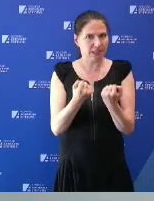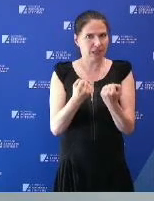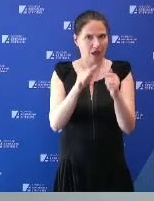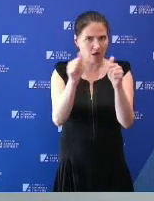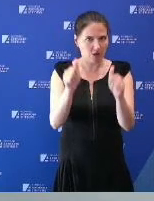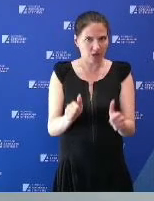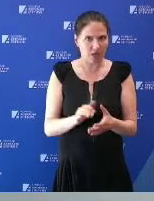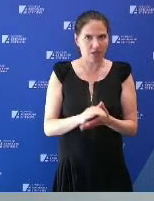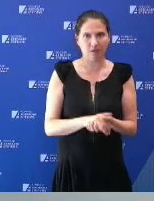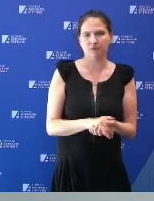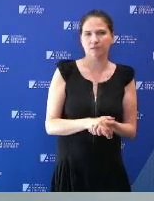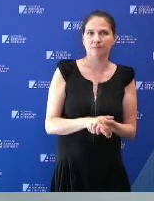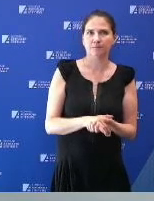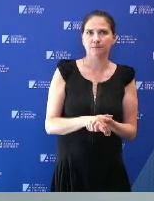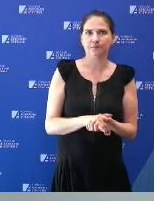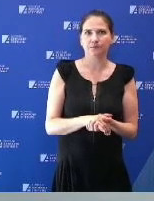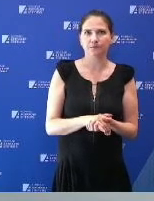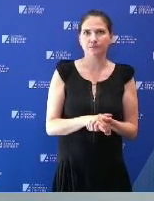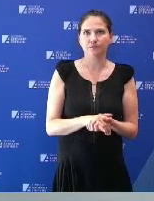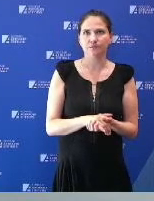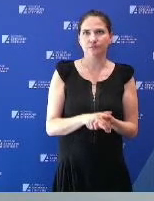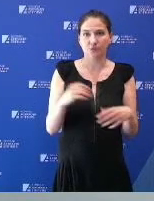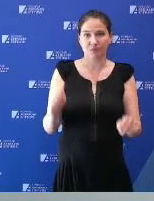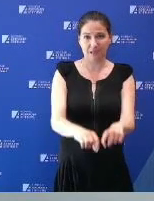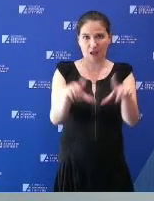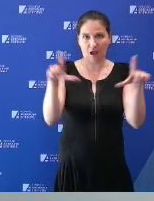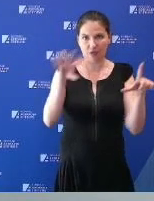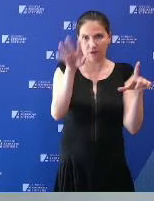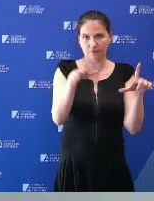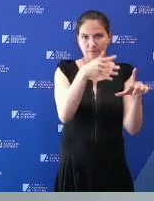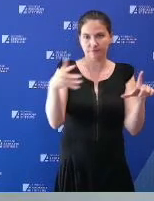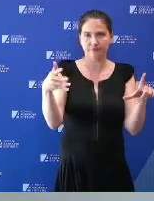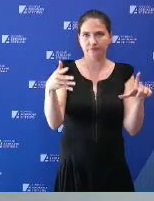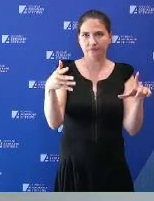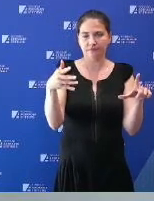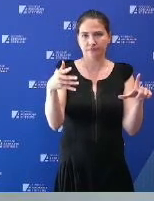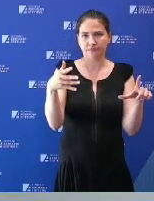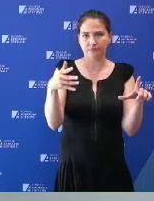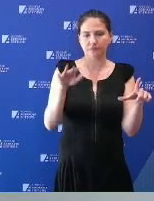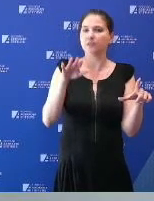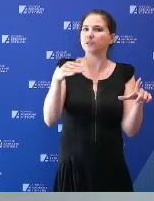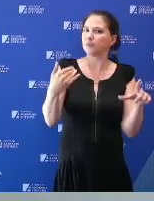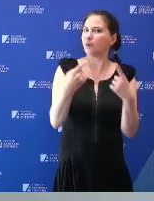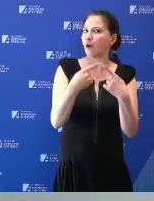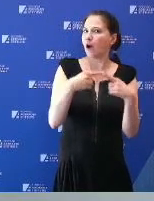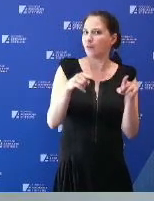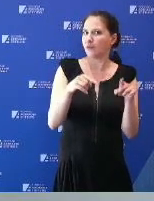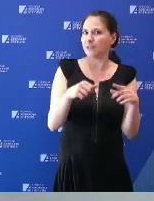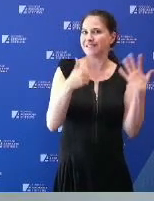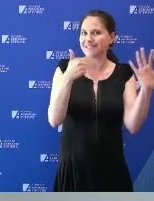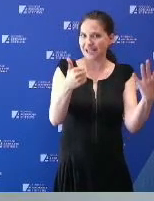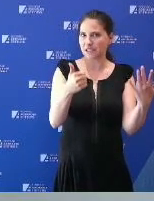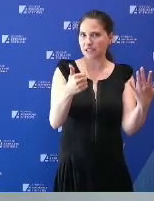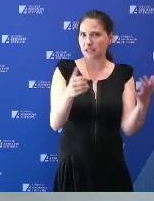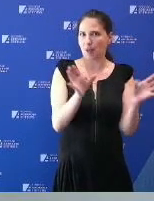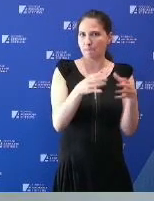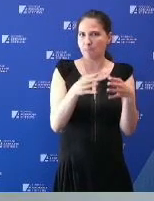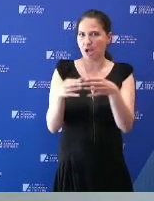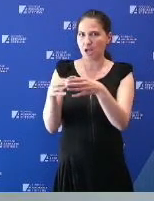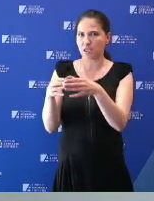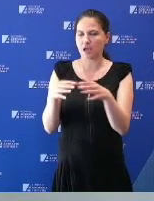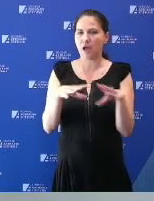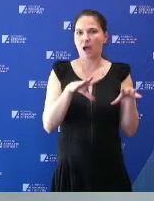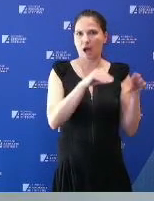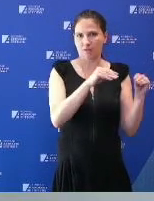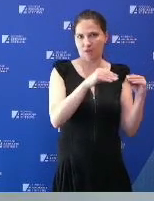werden. Wir sehen noch mal kurz die Karte. Es gibt noch sechs weitere Bereiche,